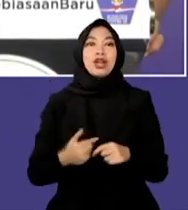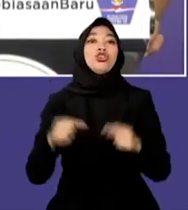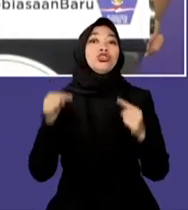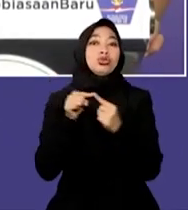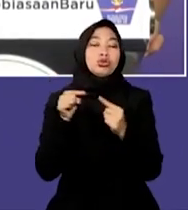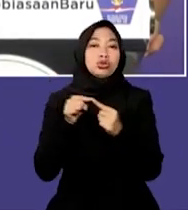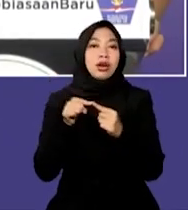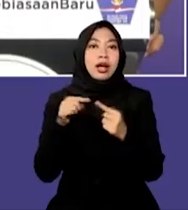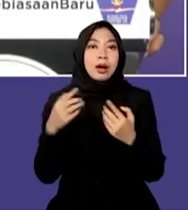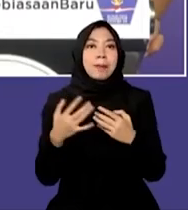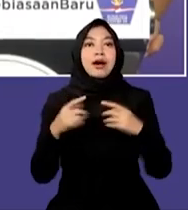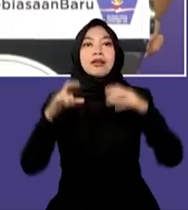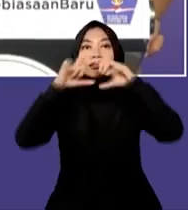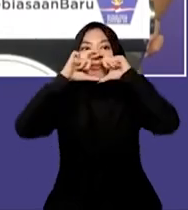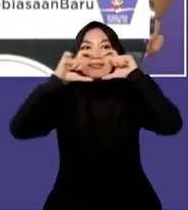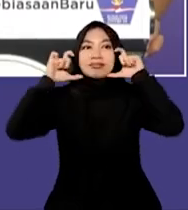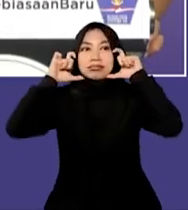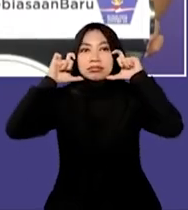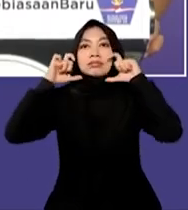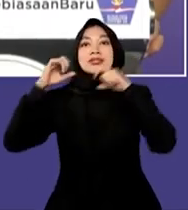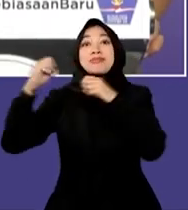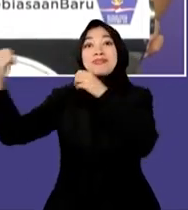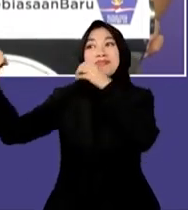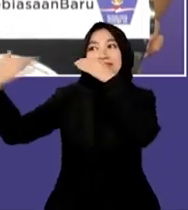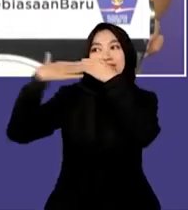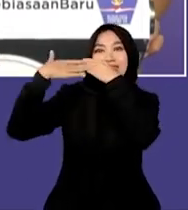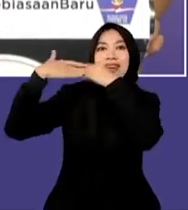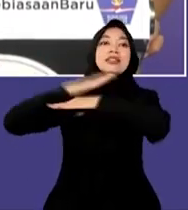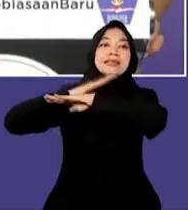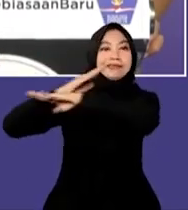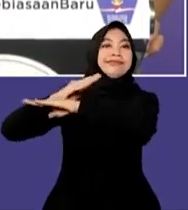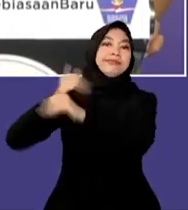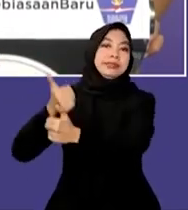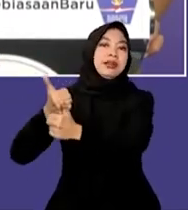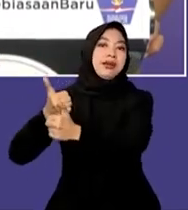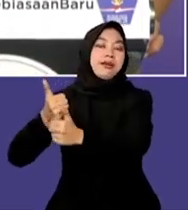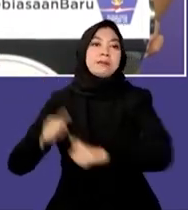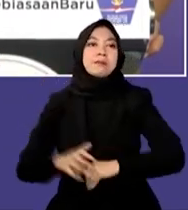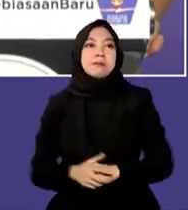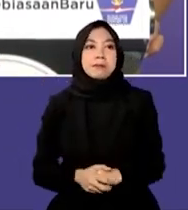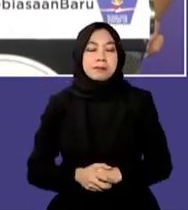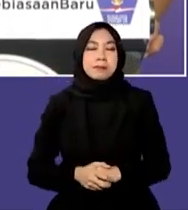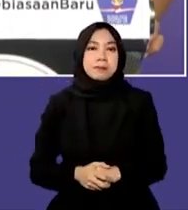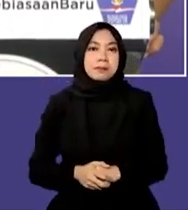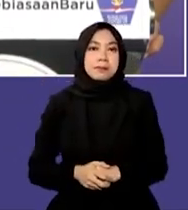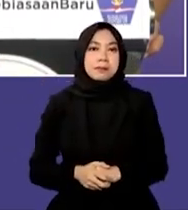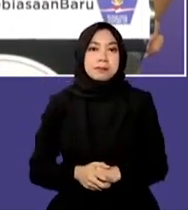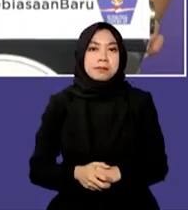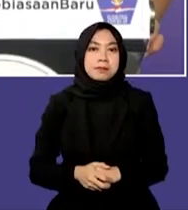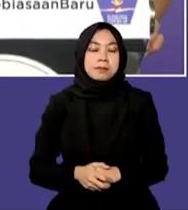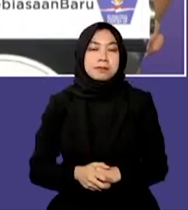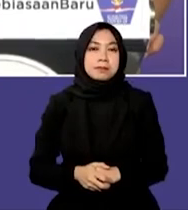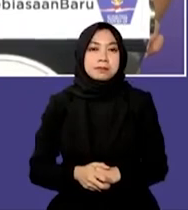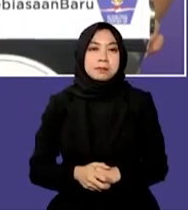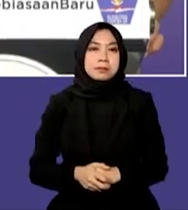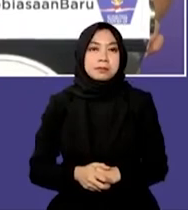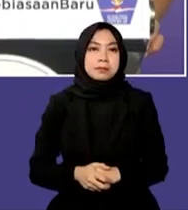bahwa tidak terjadi penularan antar potensi penularan antar pengunjung